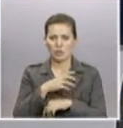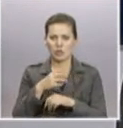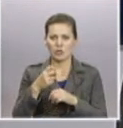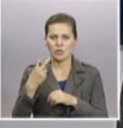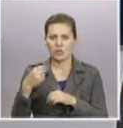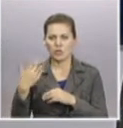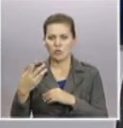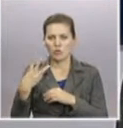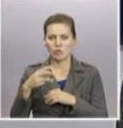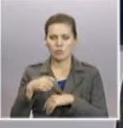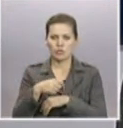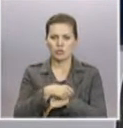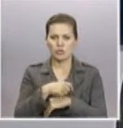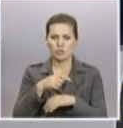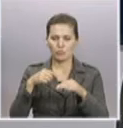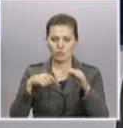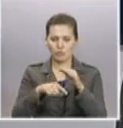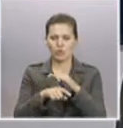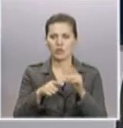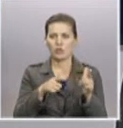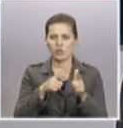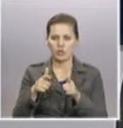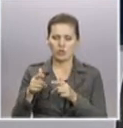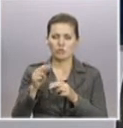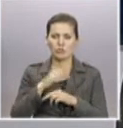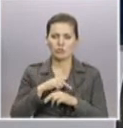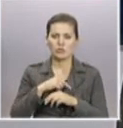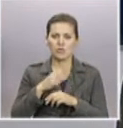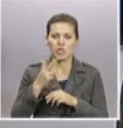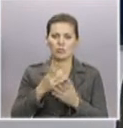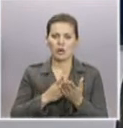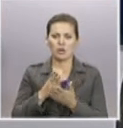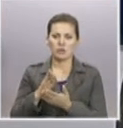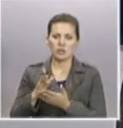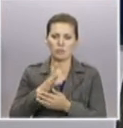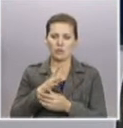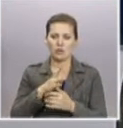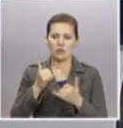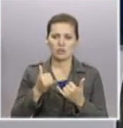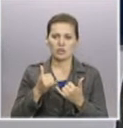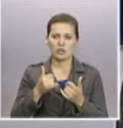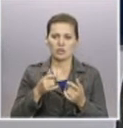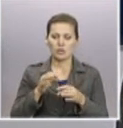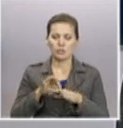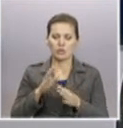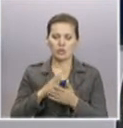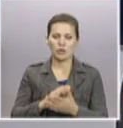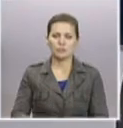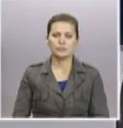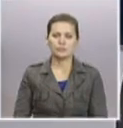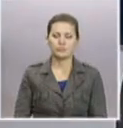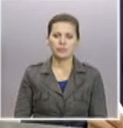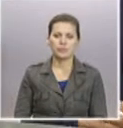метрдей жүрдік. 2 ұңғыма жұмыстары 2 бағытта да толығымен жүрді. Жалпы